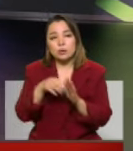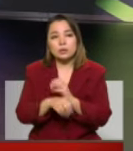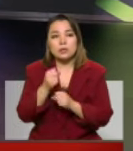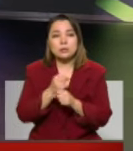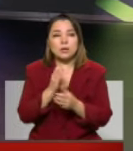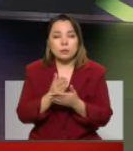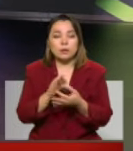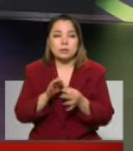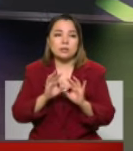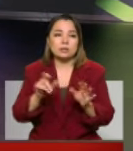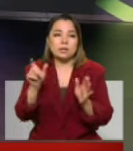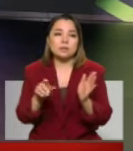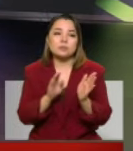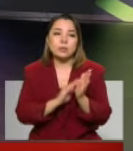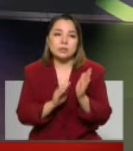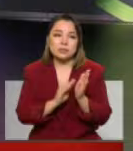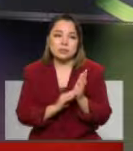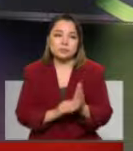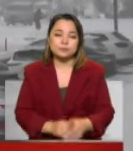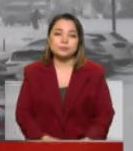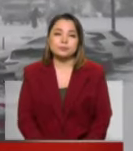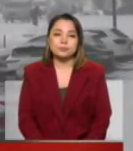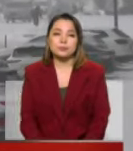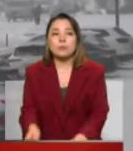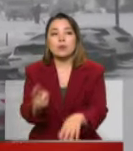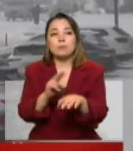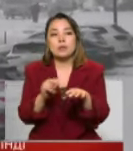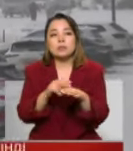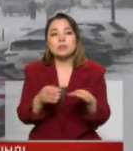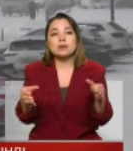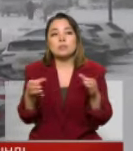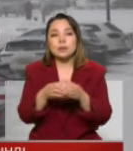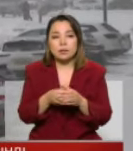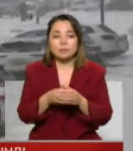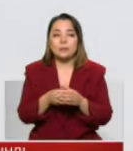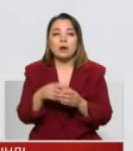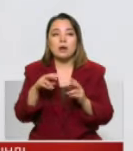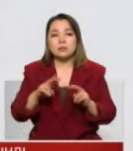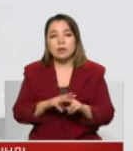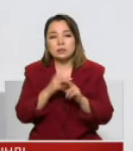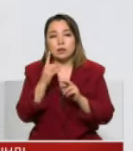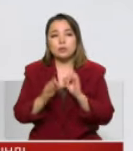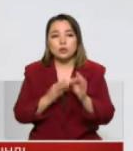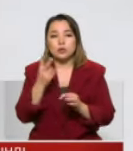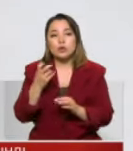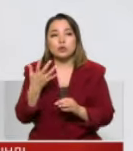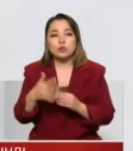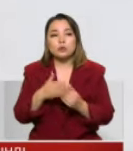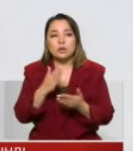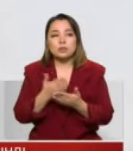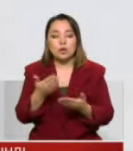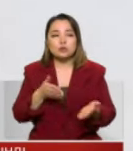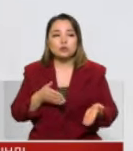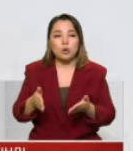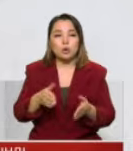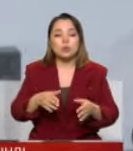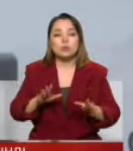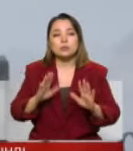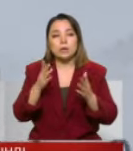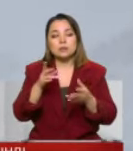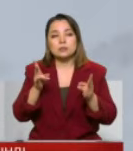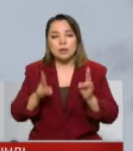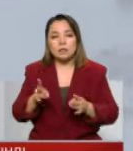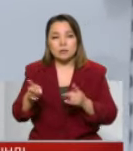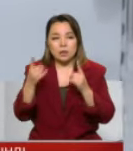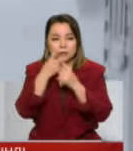енгізілді. Тілшіміз тарқатады. Полиция департаменті Астанада бір тәулікте 250-ден астам жол көлік оқиғасы тіркелді деп